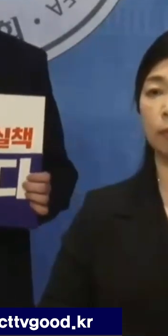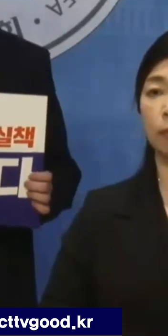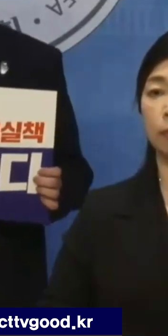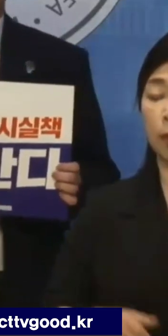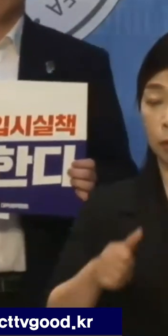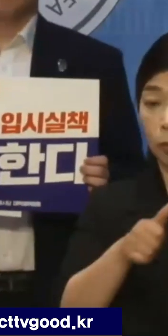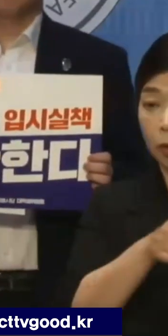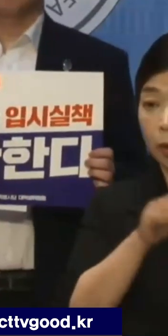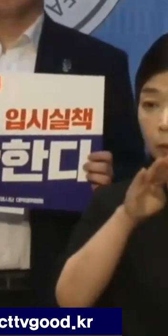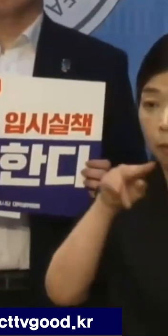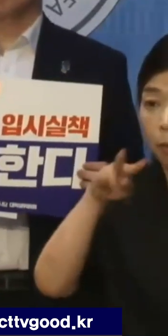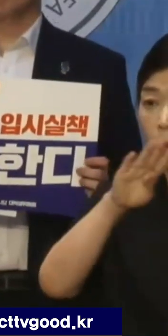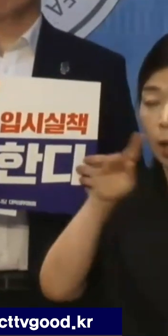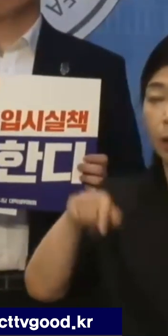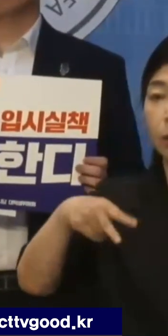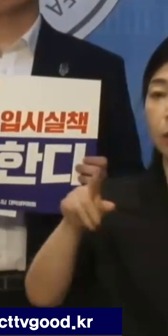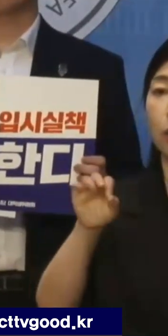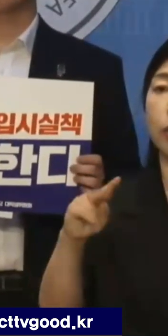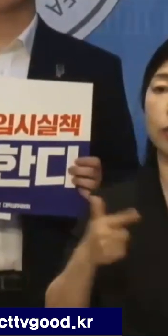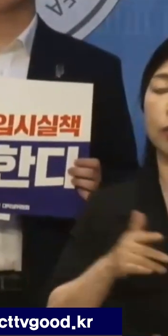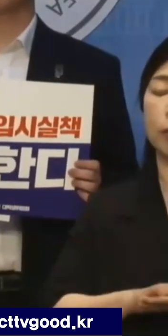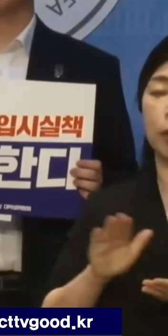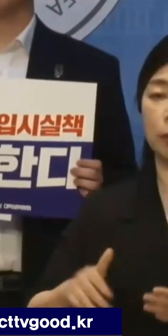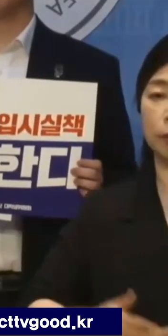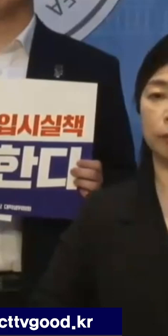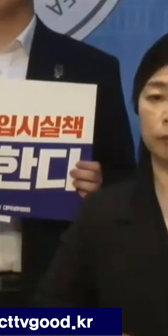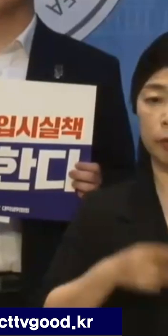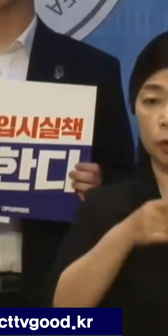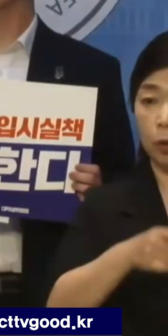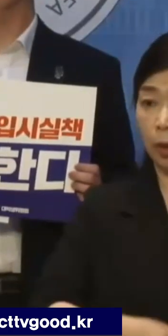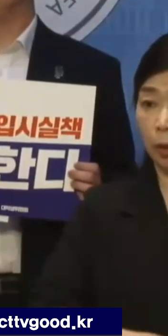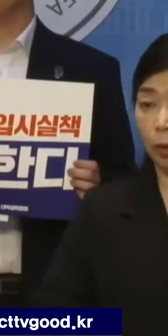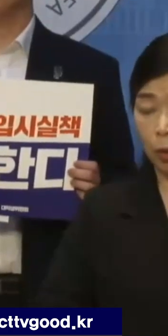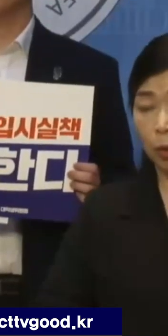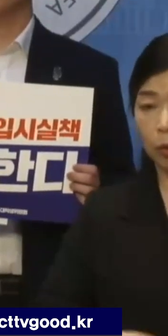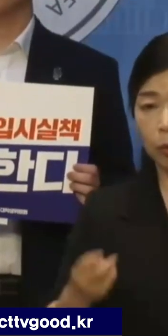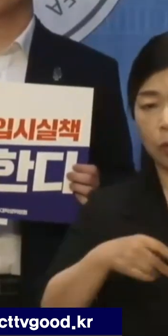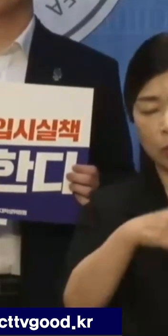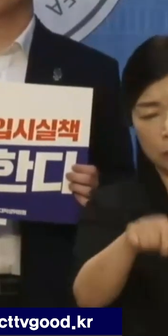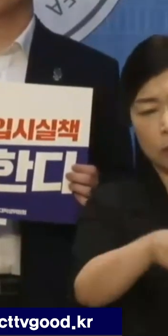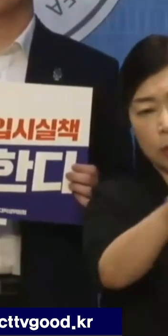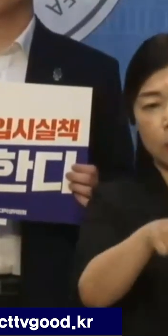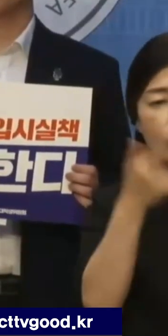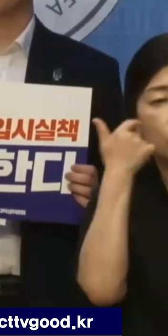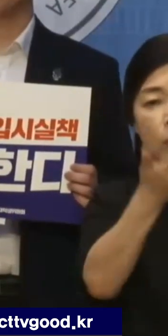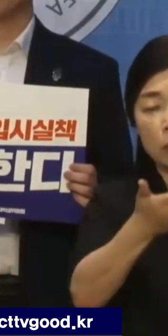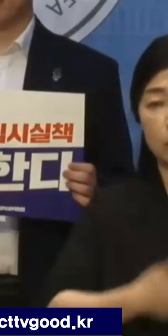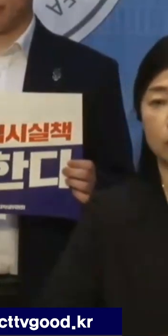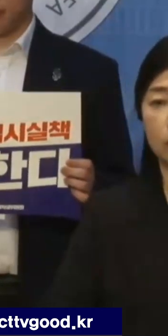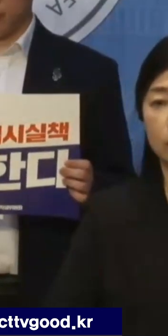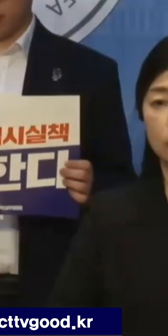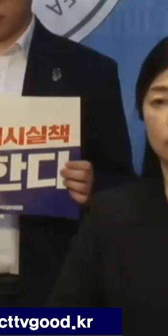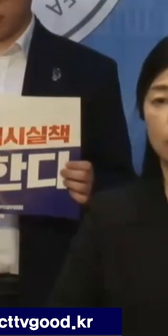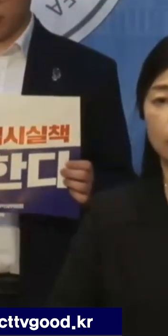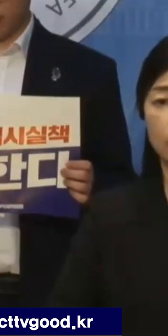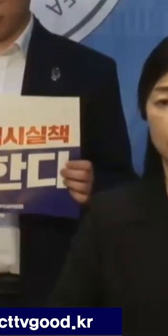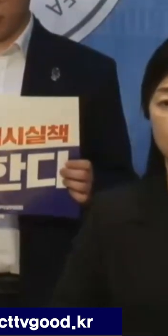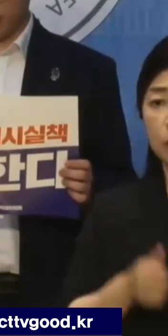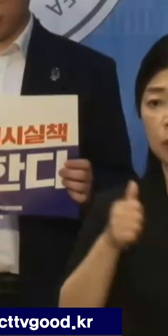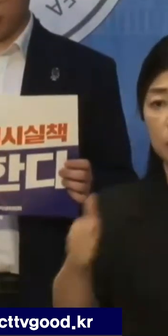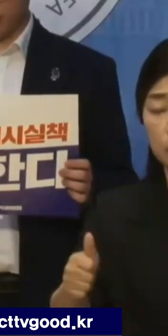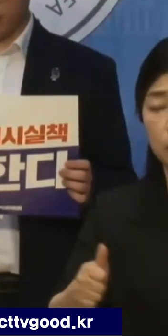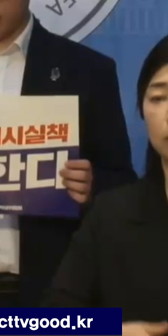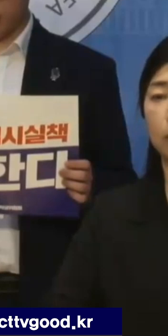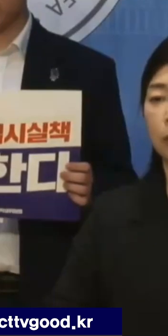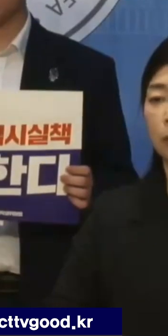부위원장 박성혁입니다. 윤석열 대통령을 비롯한 집권 세력에게 묻습니다. 무책임한 지시,